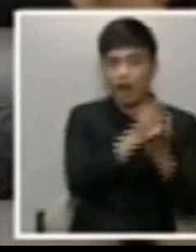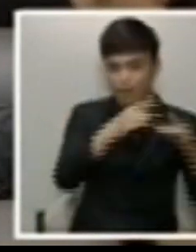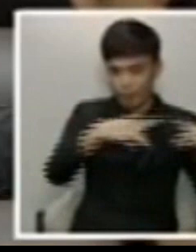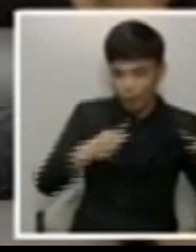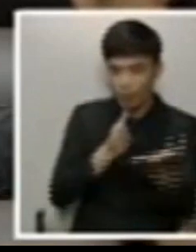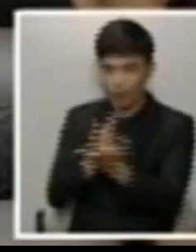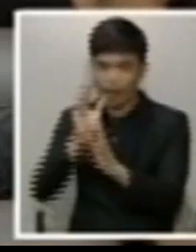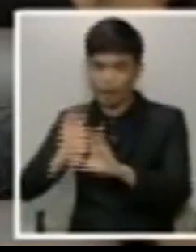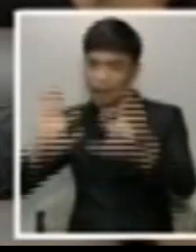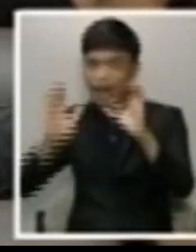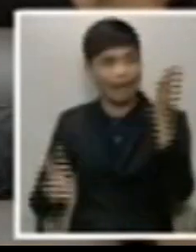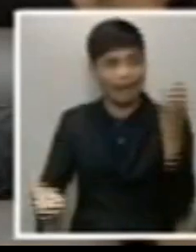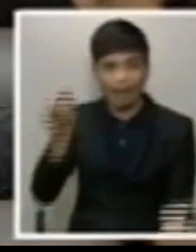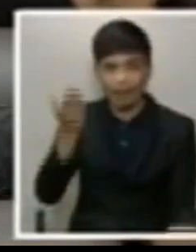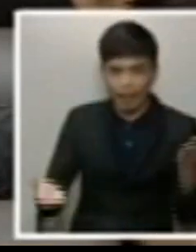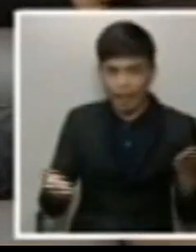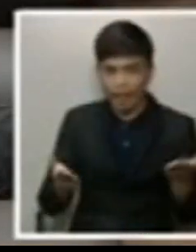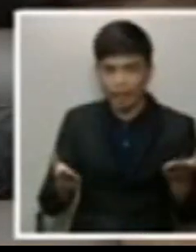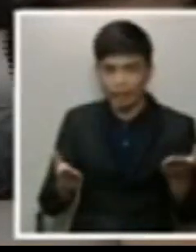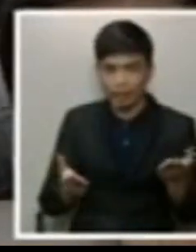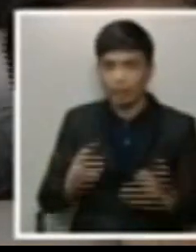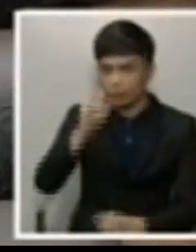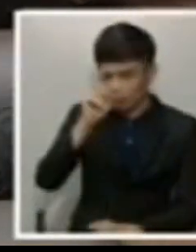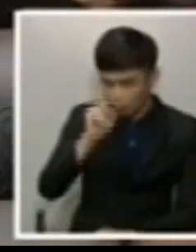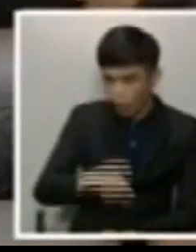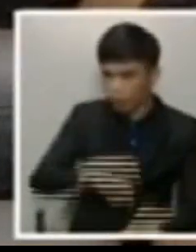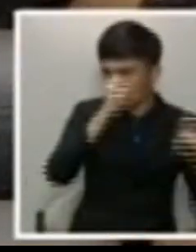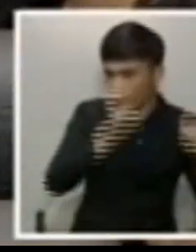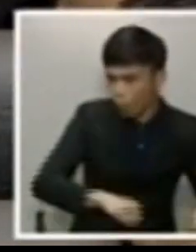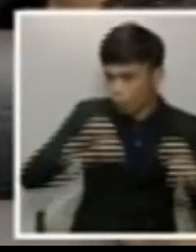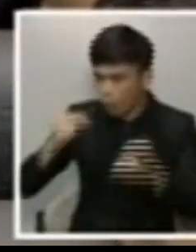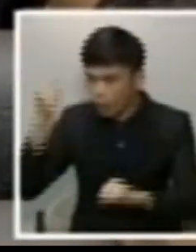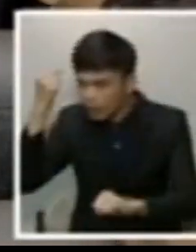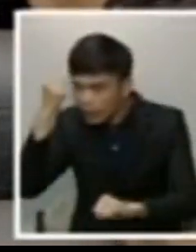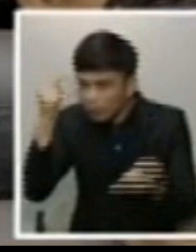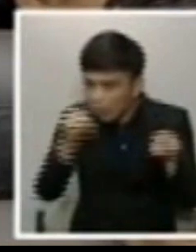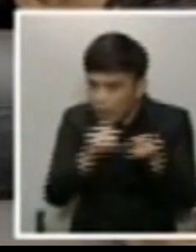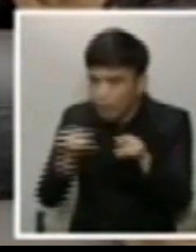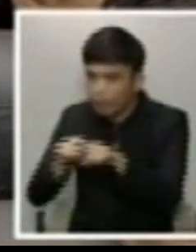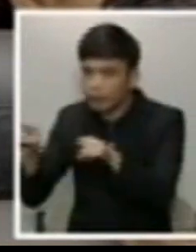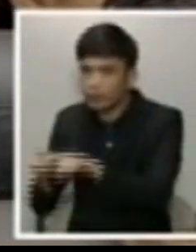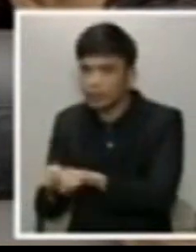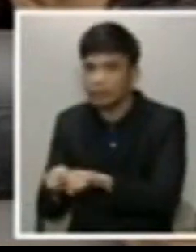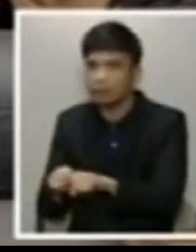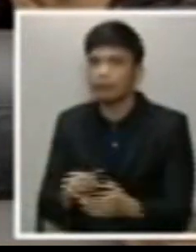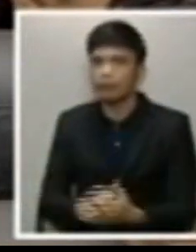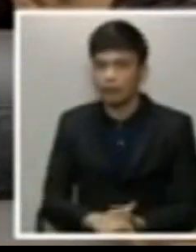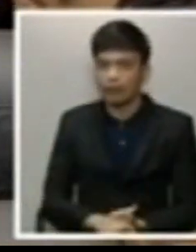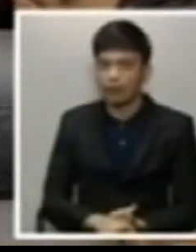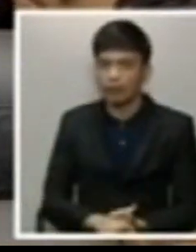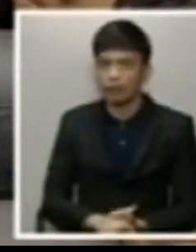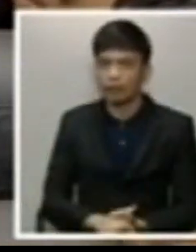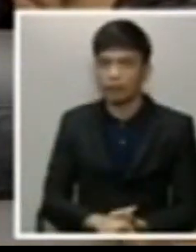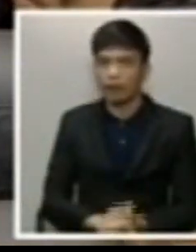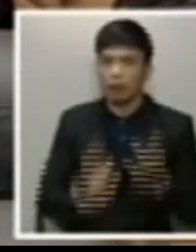ลก็ดีดูแล้วน่าจะมีมติไปในทางเดียวกันนะท่านก็ไม่มาเสียเวลานะครับโหวต